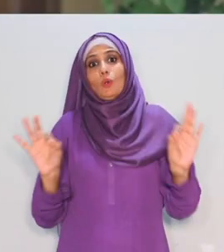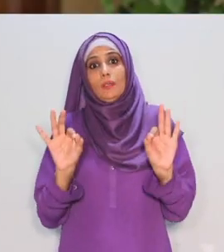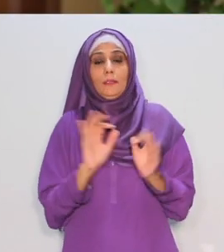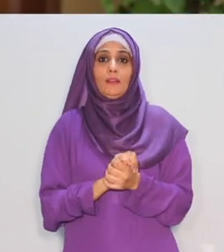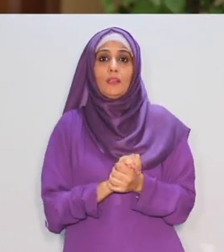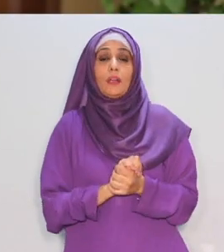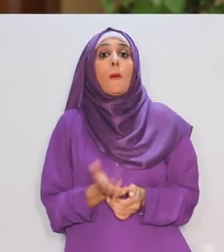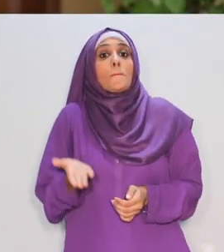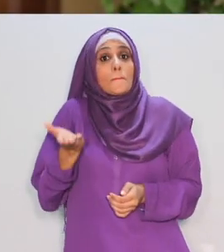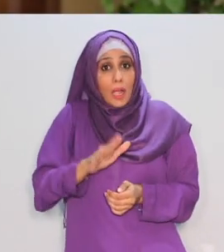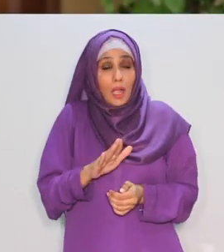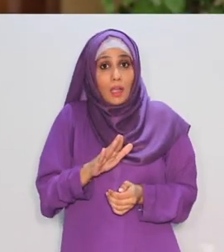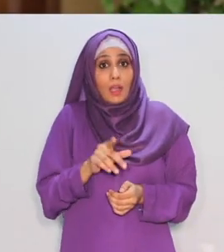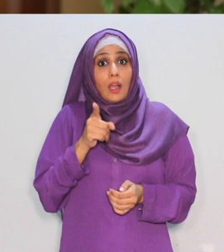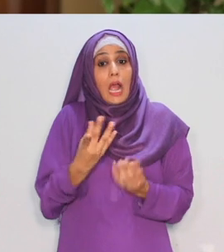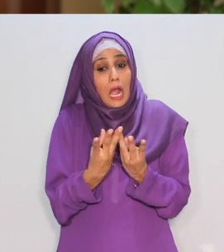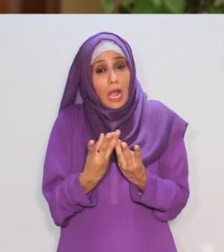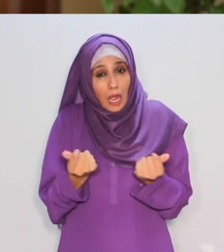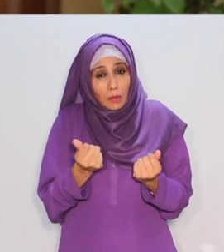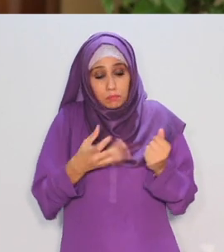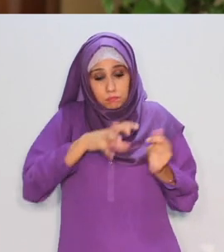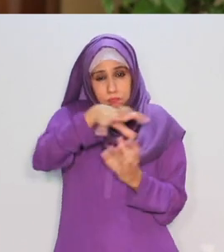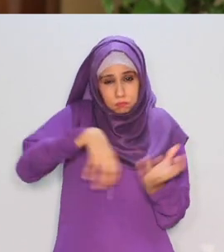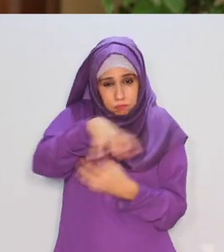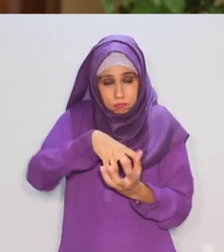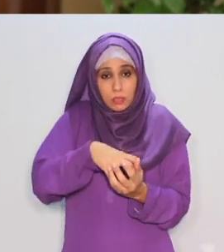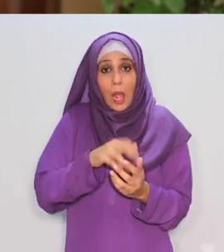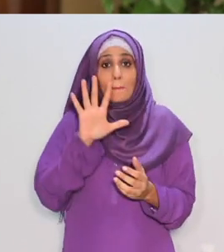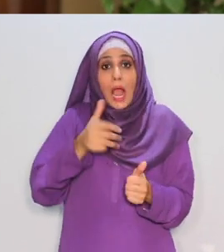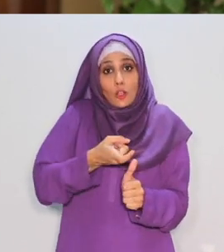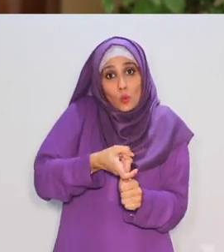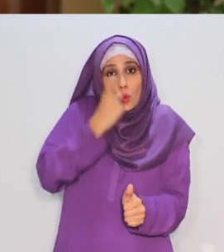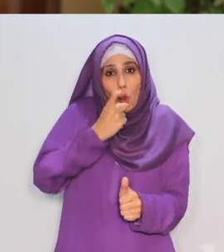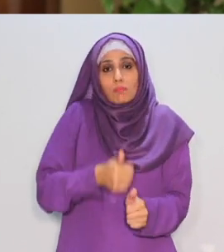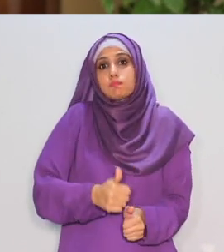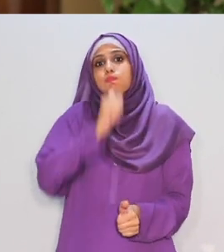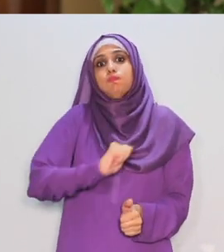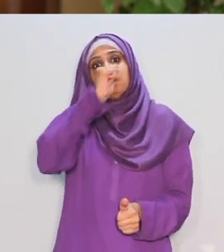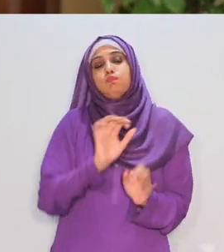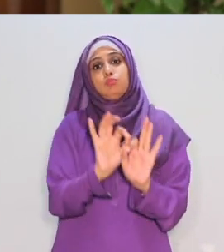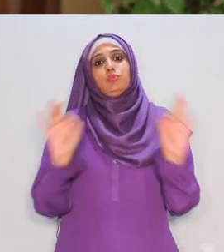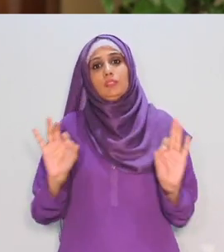और फिर उस सब को हजम करने के लिए 5 बोतलें कोल्ड ड्रिंक भी हड़प कर गया।